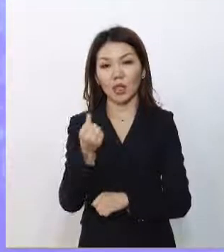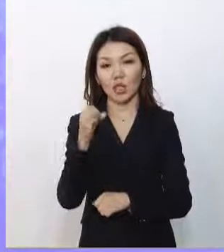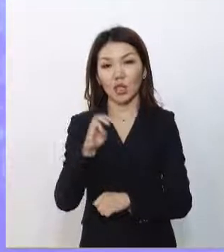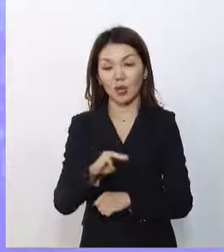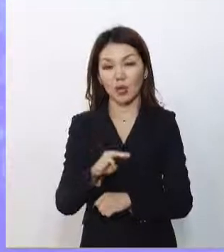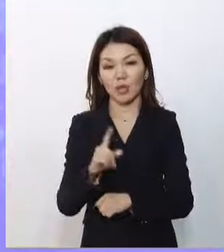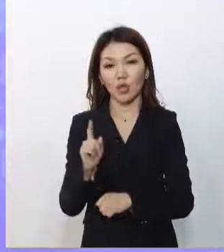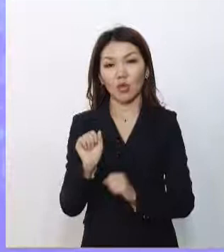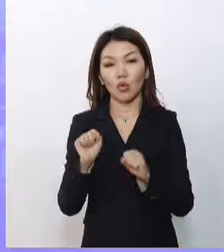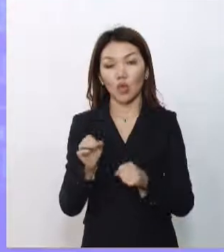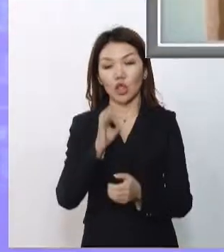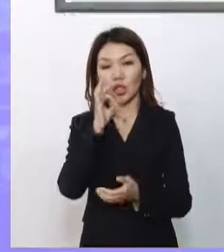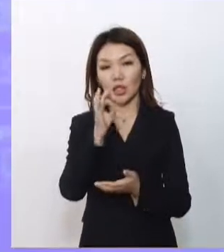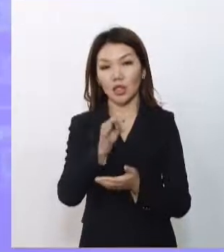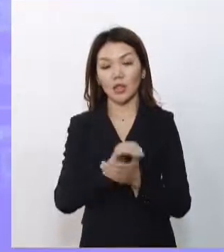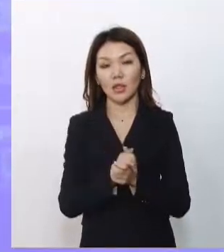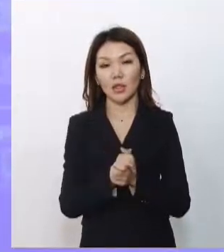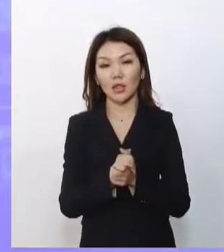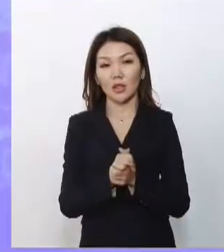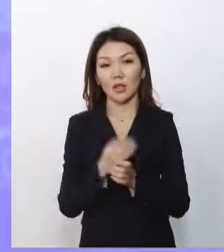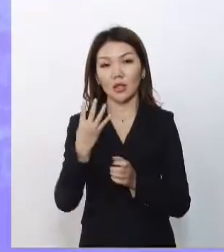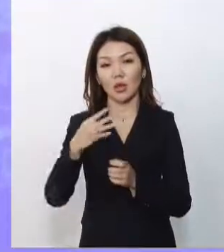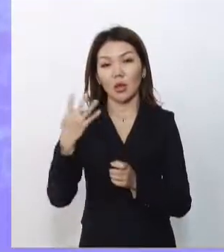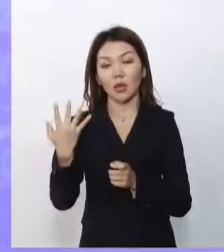Что вы можете сказать о числе